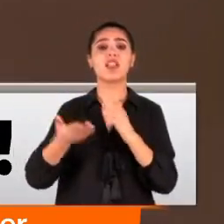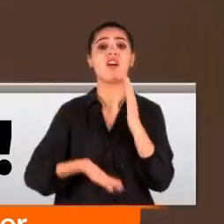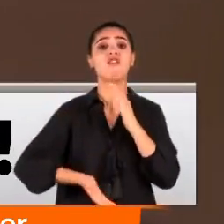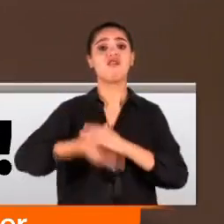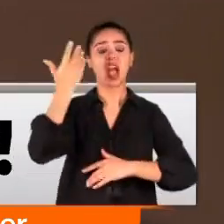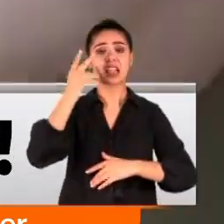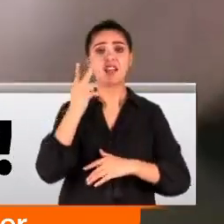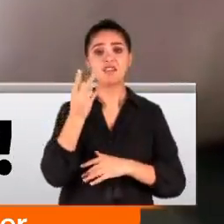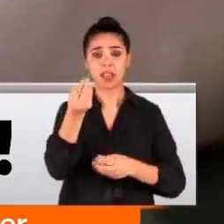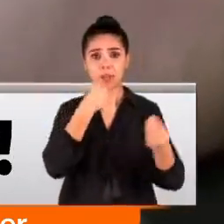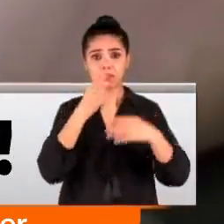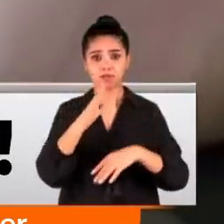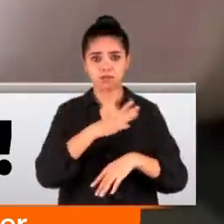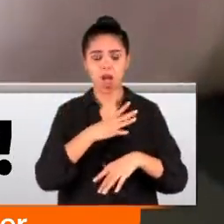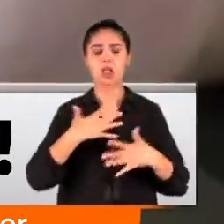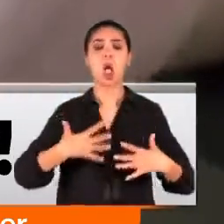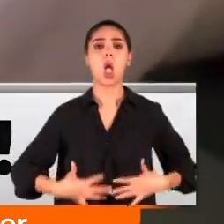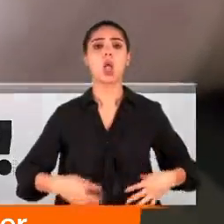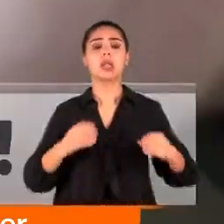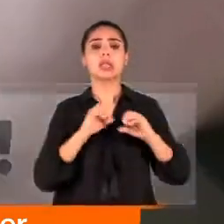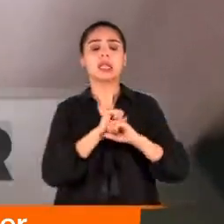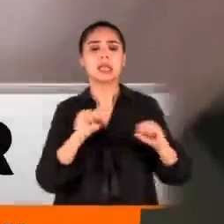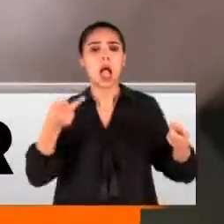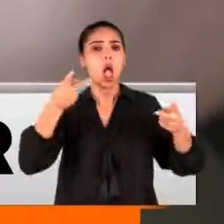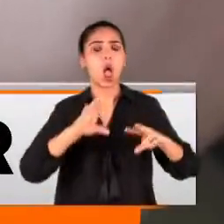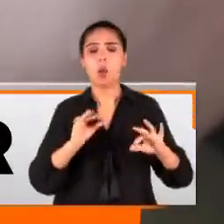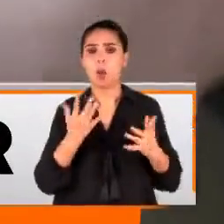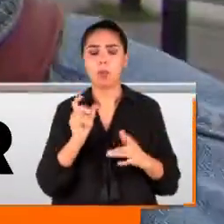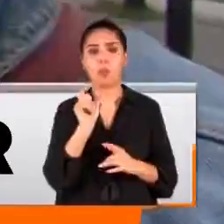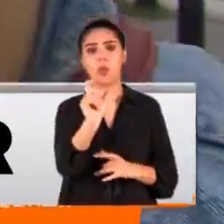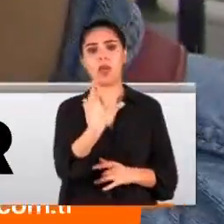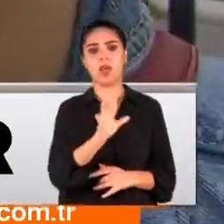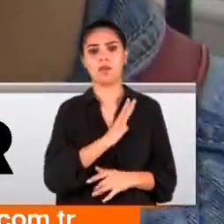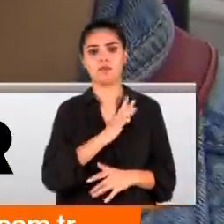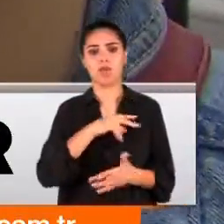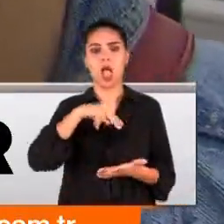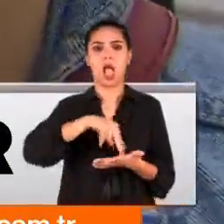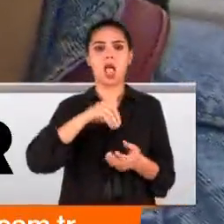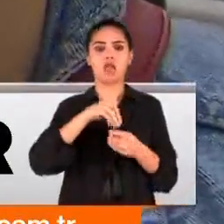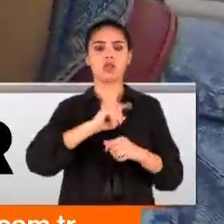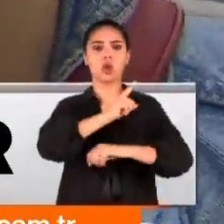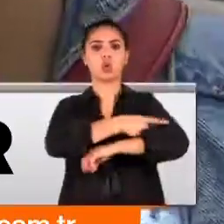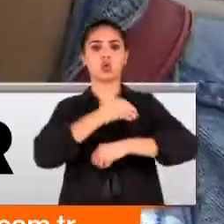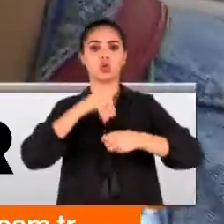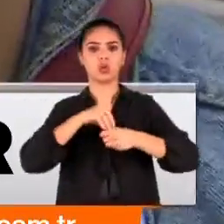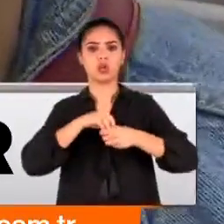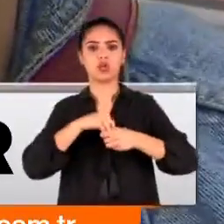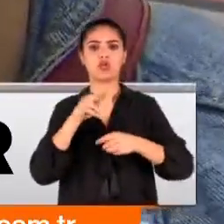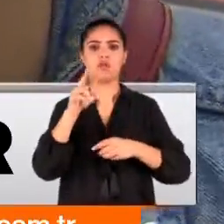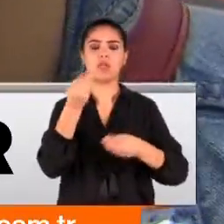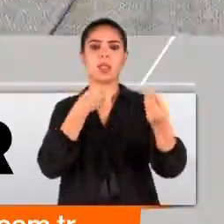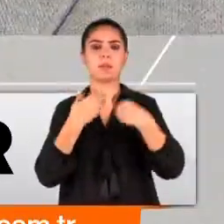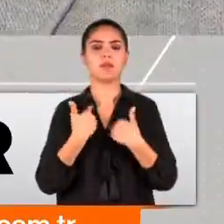de organ yetmezliğine hatta ölüme bile neden olabileceği konusunda uyarıyor. Ayakta durmak için, güçlü olmak için o tür